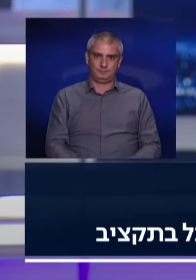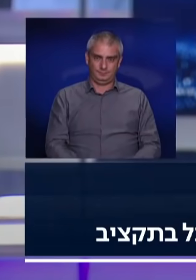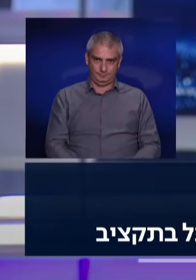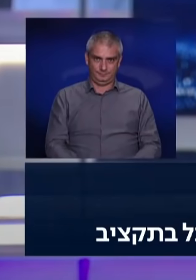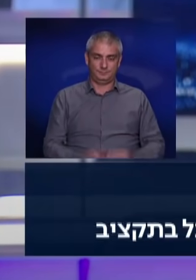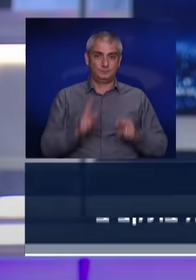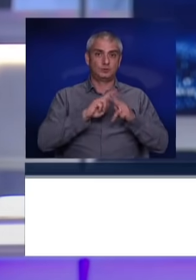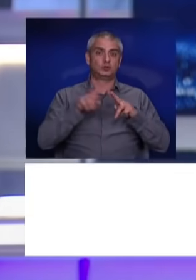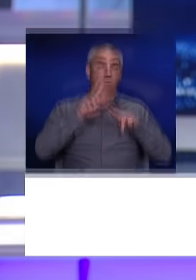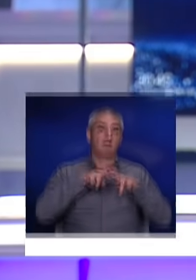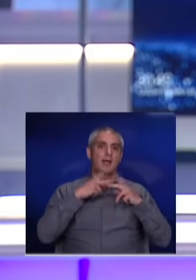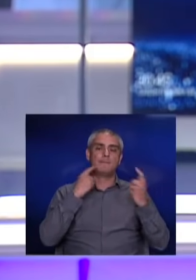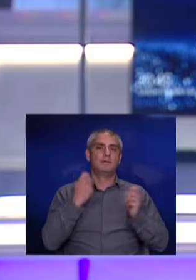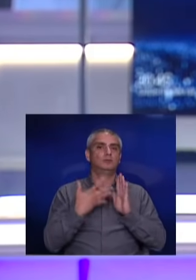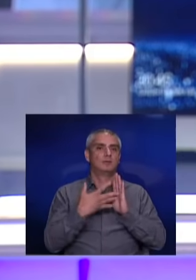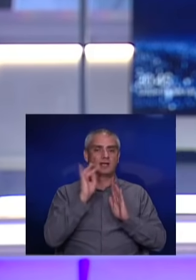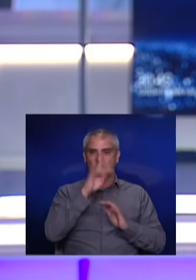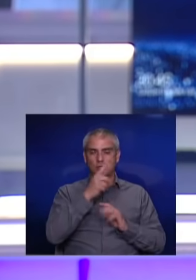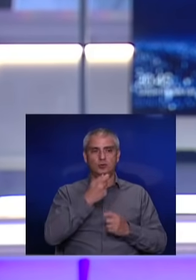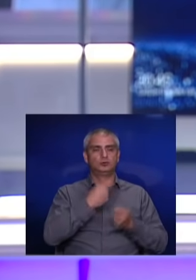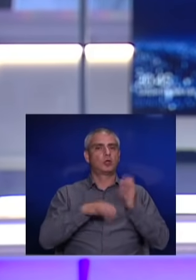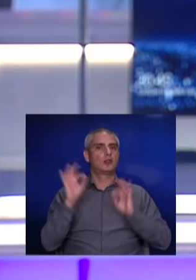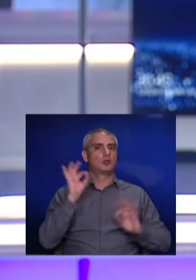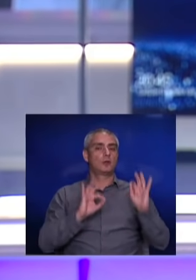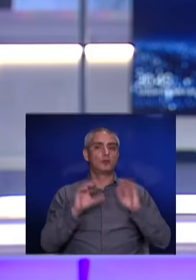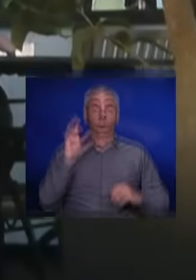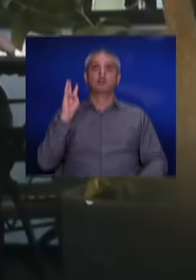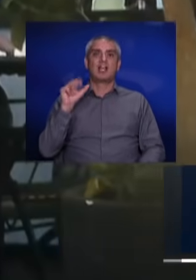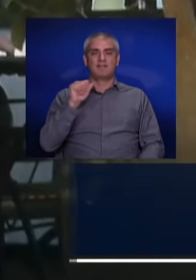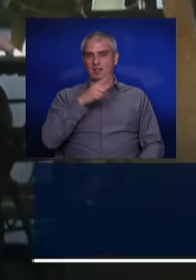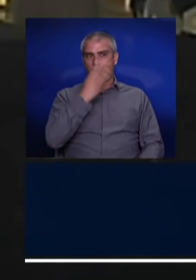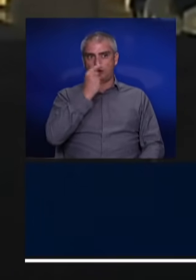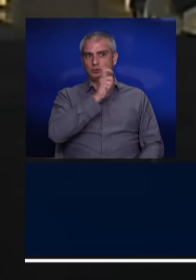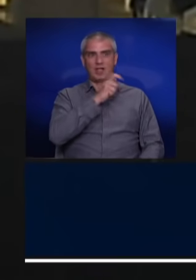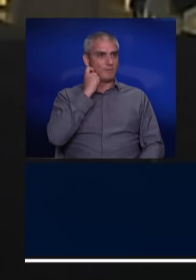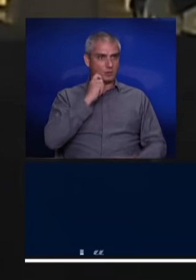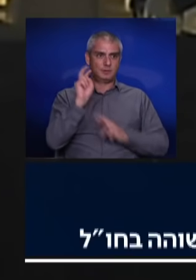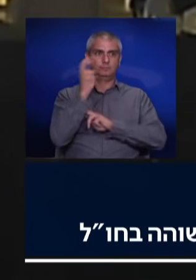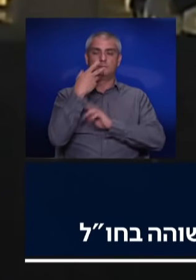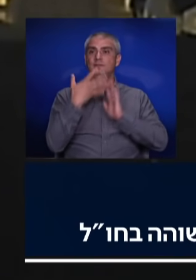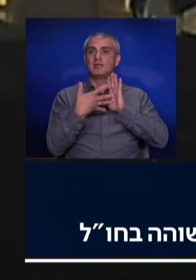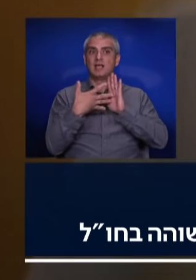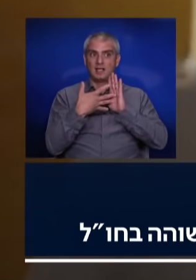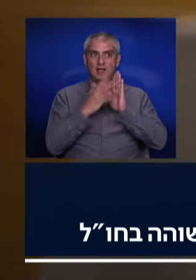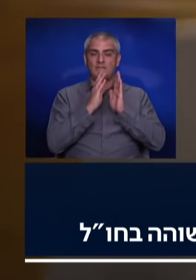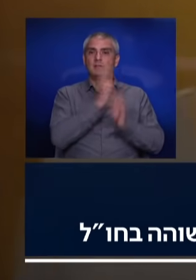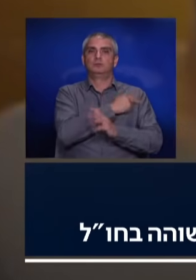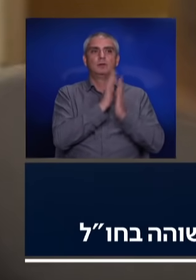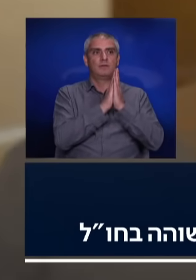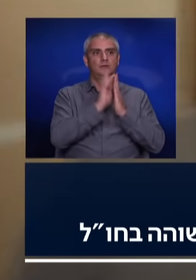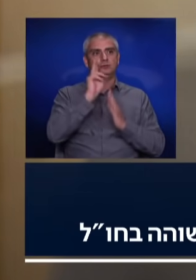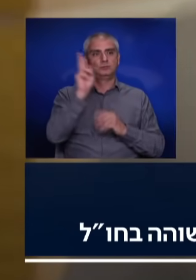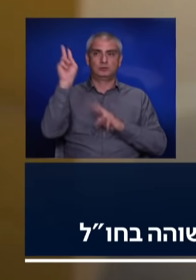חודשיים אחרי פרסום התחקיר נגדו, סוכן הדוגמניות שי אביטל, לחשוד בעבירות מין, זומן לחקירה ולבקשת המשטרה ישוב